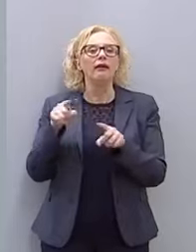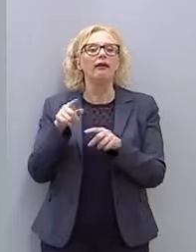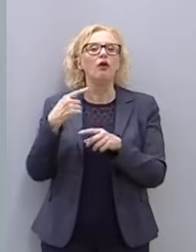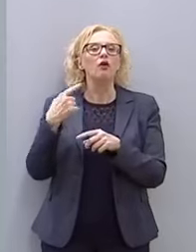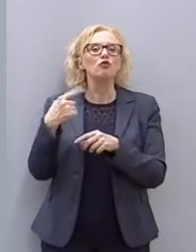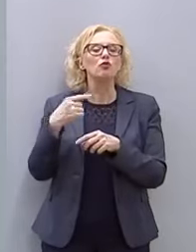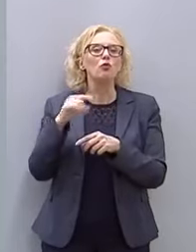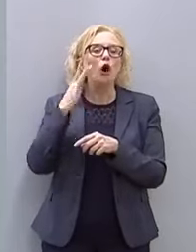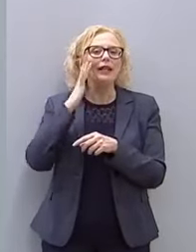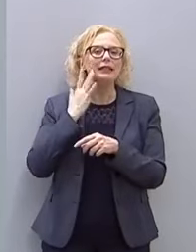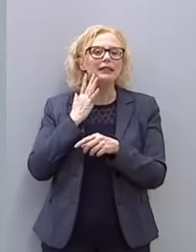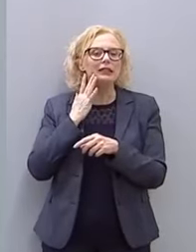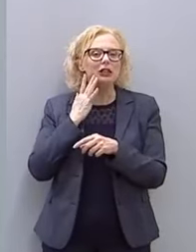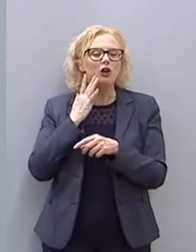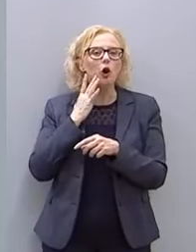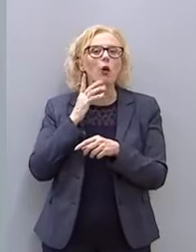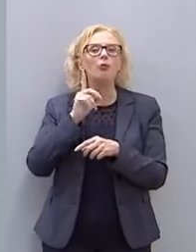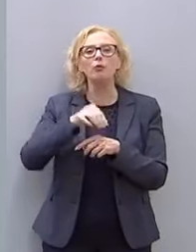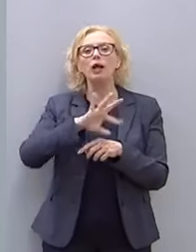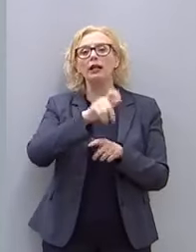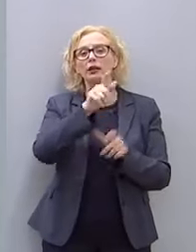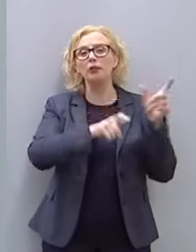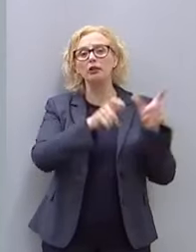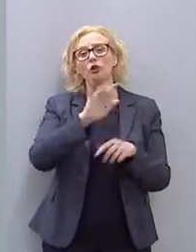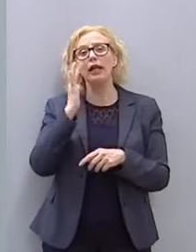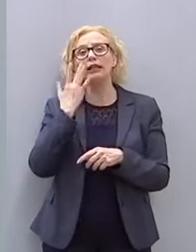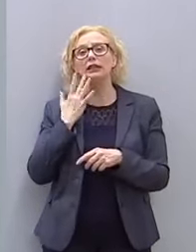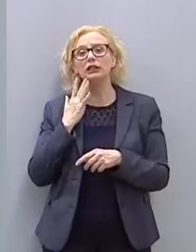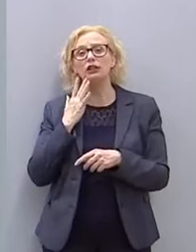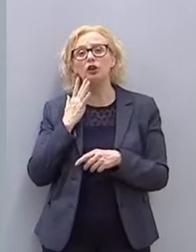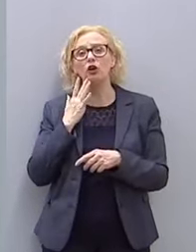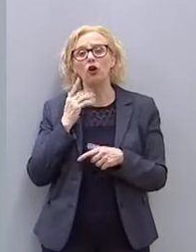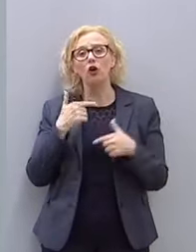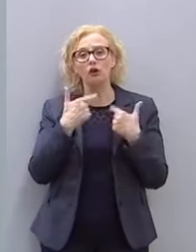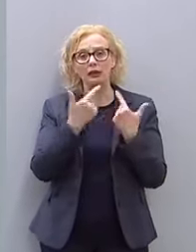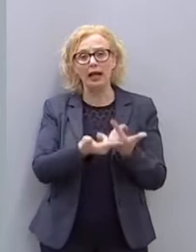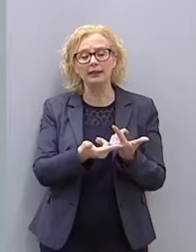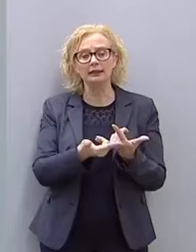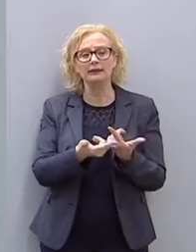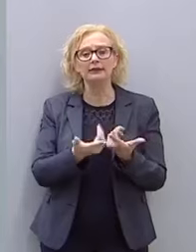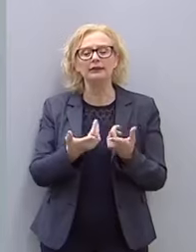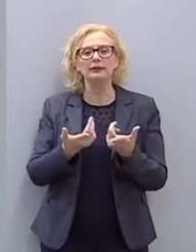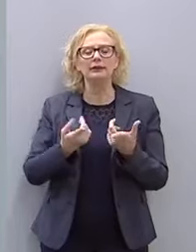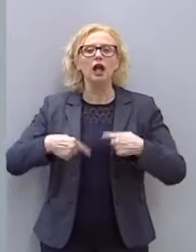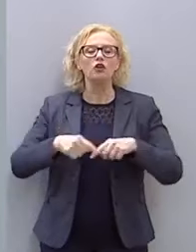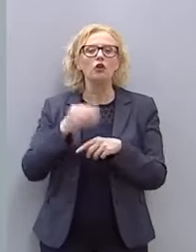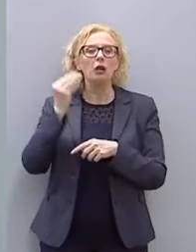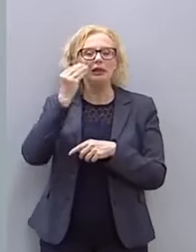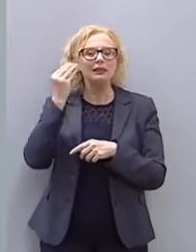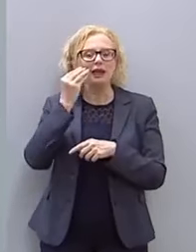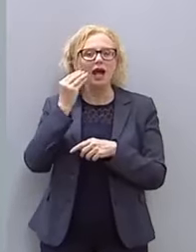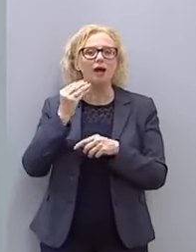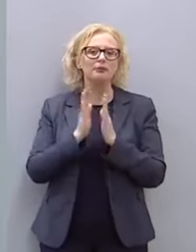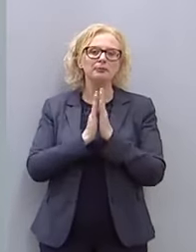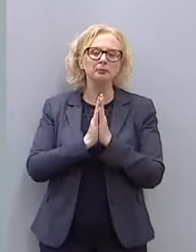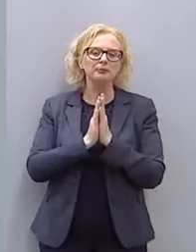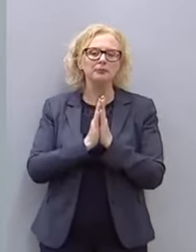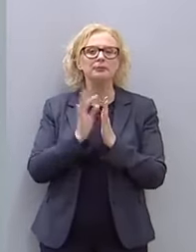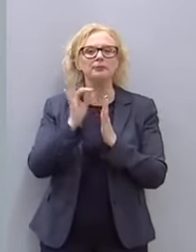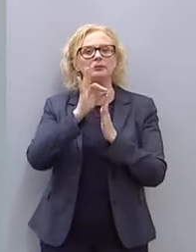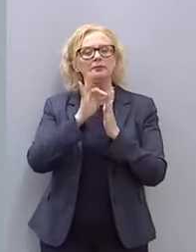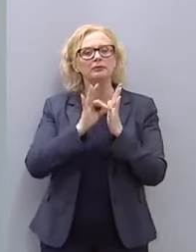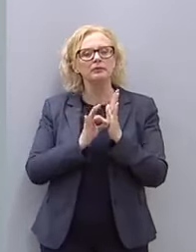repentaglio la propria incolumità rischia di mettere a repentaglio anche quella degli altri quindi crediamo che serva un forte monito al rispetto